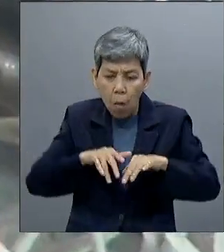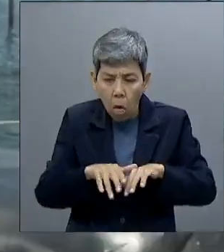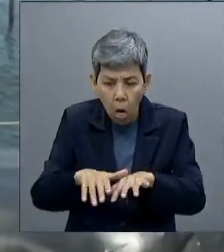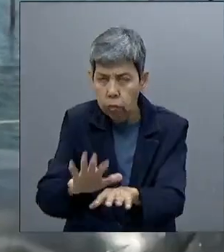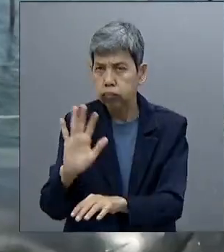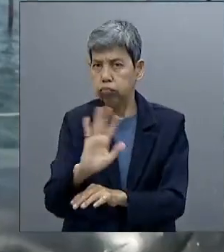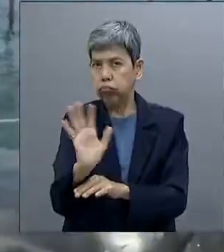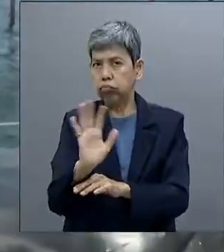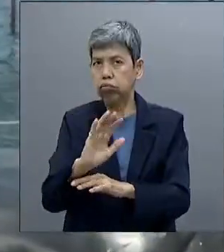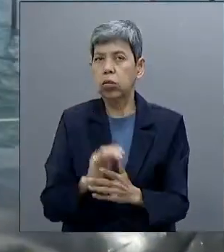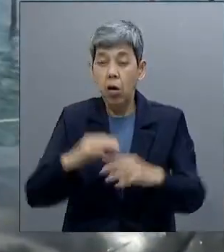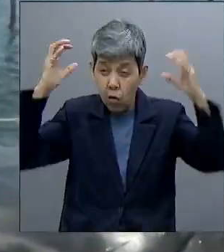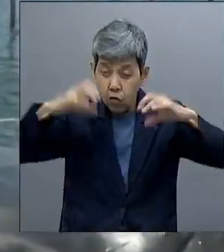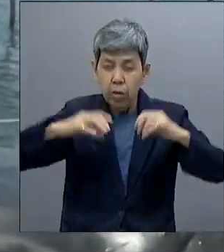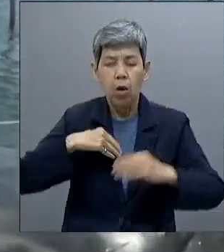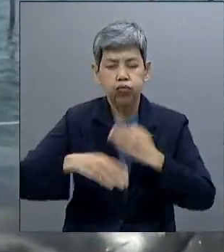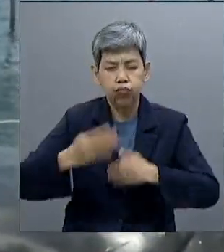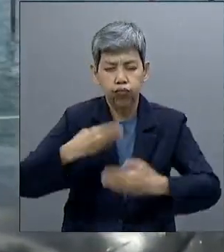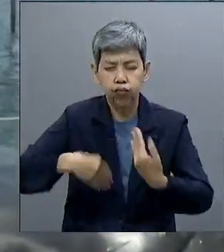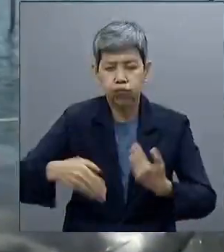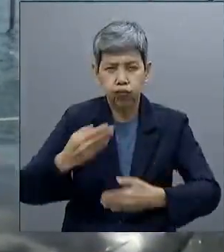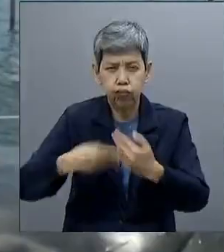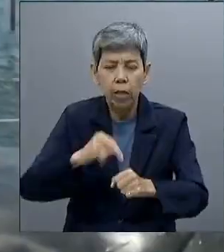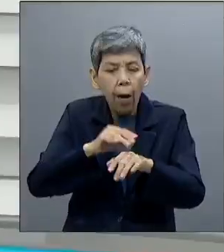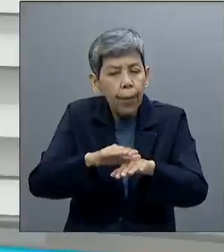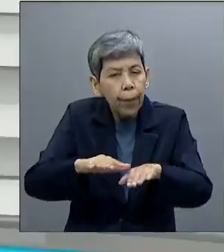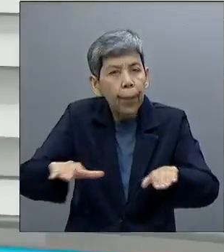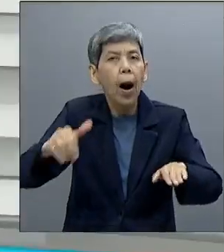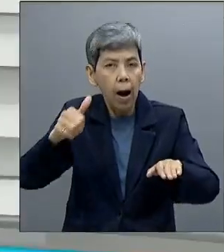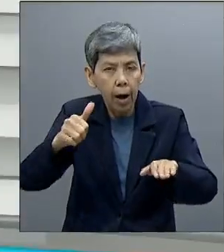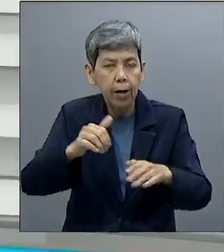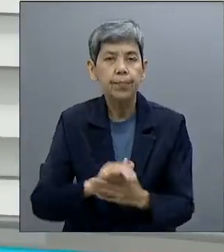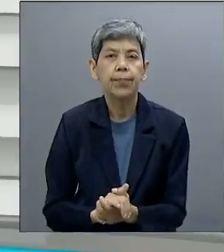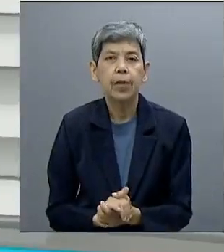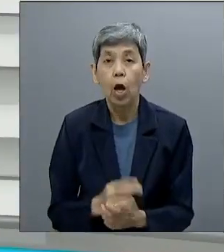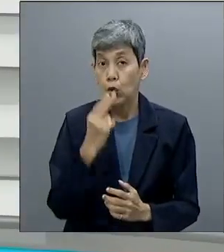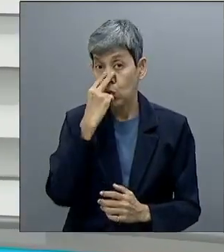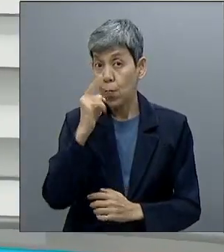งบ่อหลังฝนตกควรเปิดเครื่องตีน้ำเพื่อป้องกันน้ำแยกชั้นและกลับมา